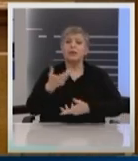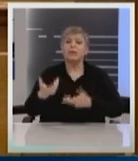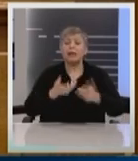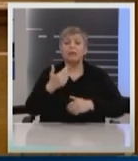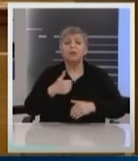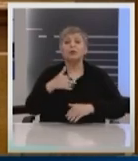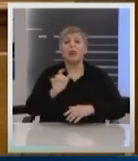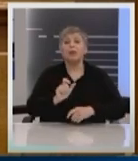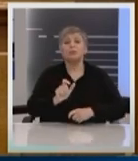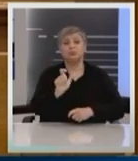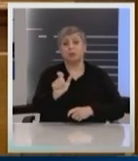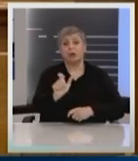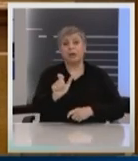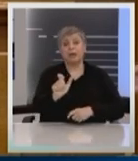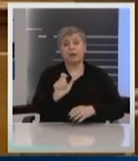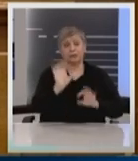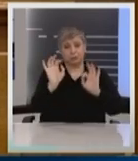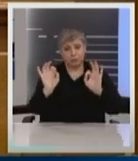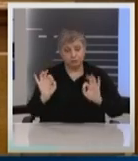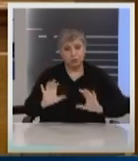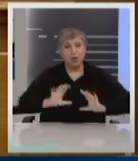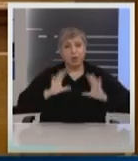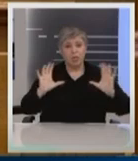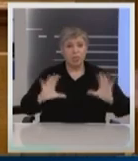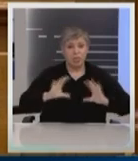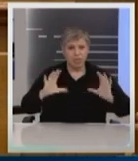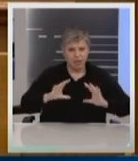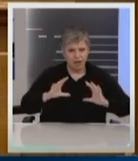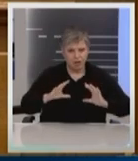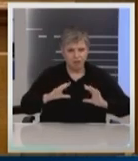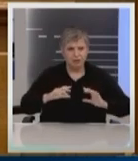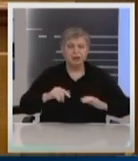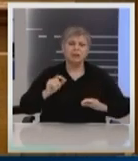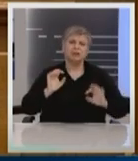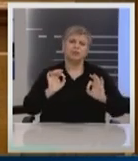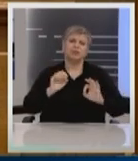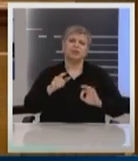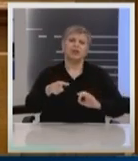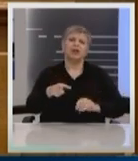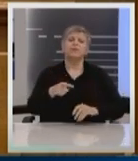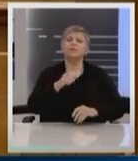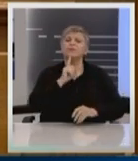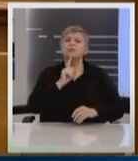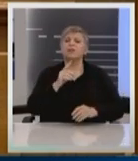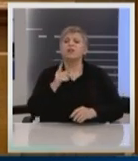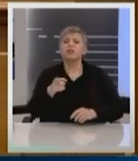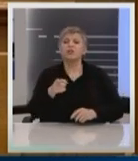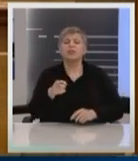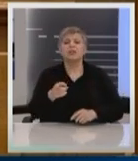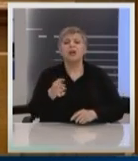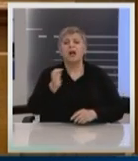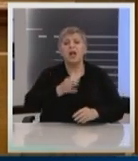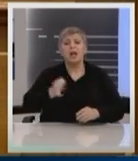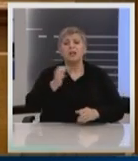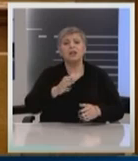δοθεί το όνομα, λέει. Δεν ξέρω αν θα τηρηθεί μέχρι τέλους. Για την Εκκλησία λέγατε, κύριε Καμένο, ότι θα την υπερασπιστείτε και θα ρίξετε την